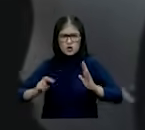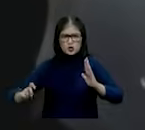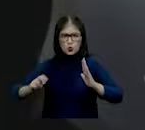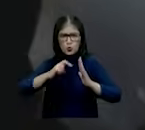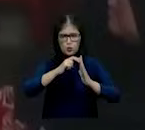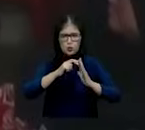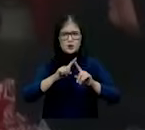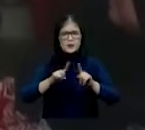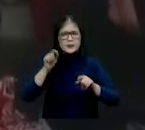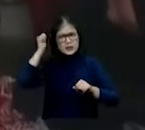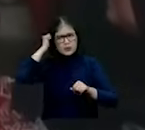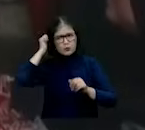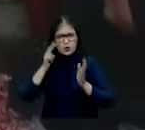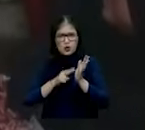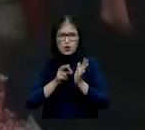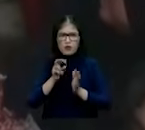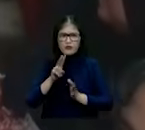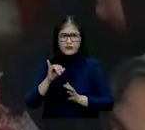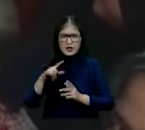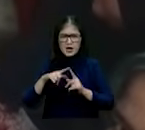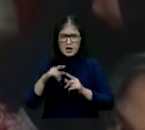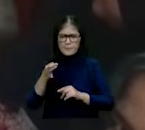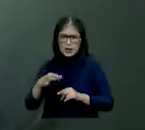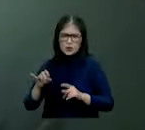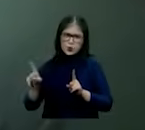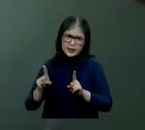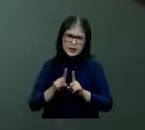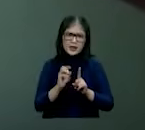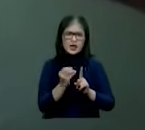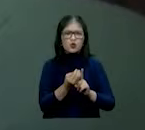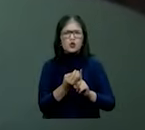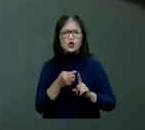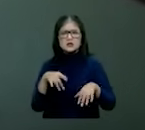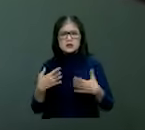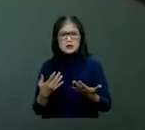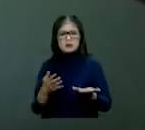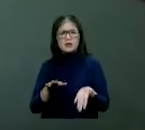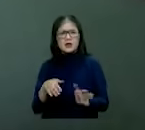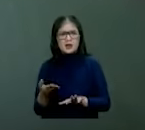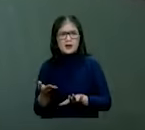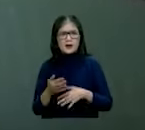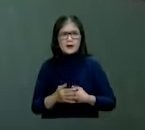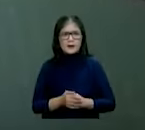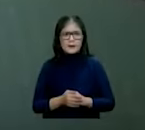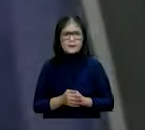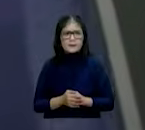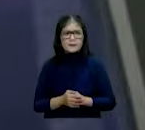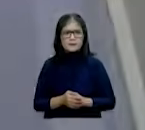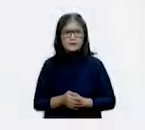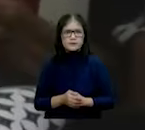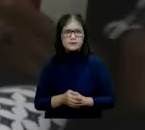ibunya, Novita, baru kali ini mendampingi putranya ikut naik gunung dan berakhir tragis.